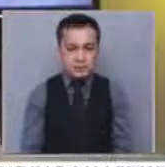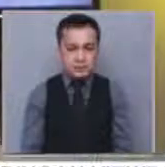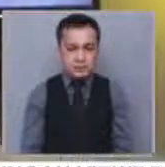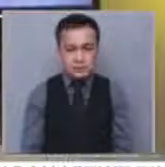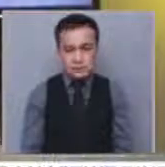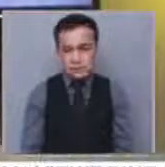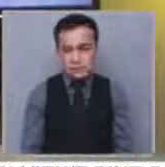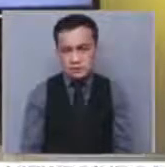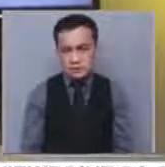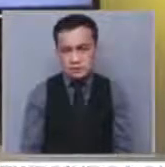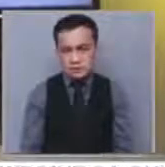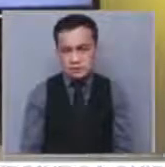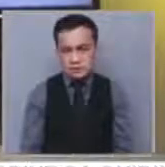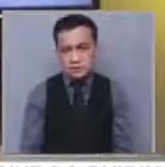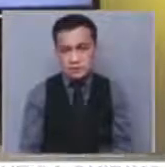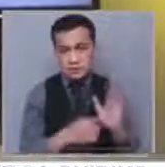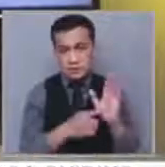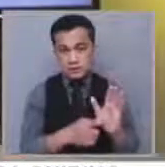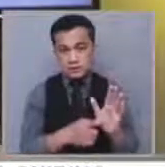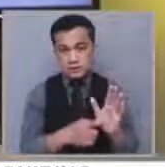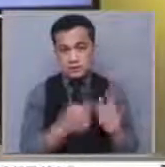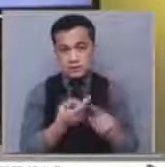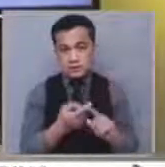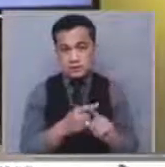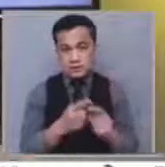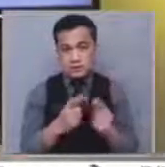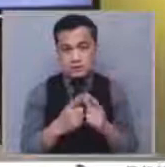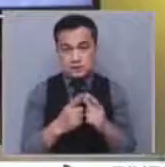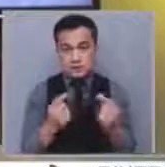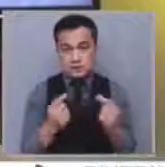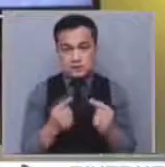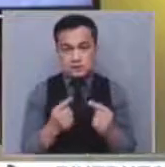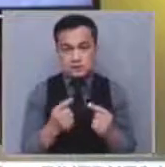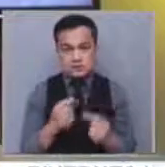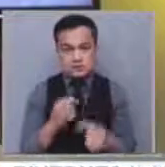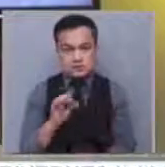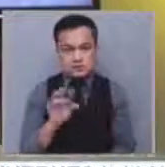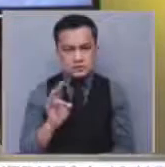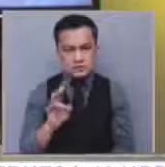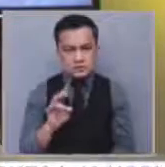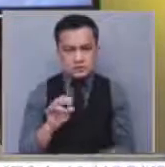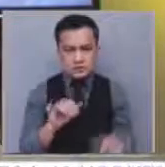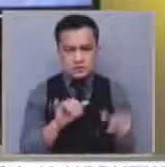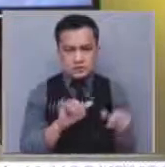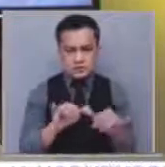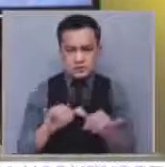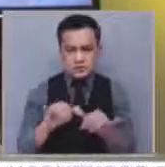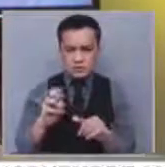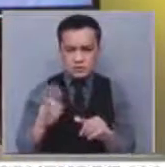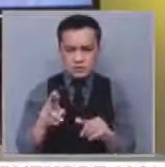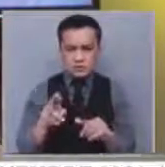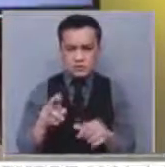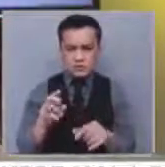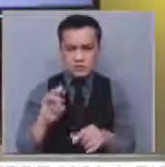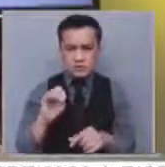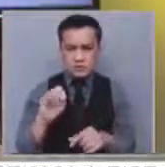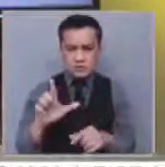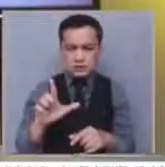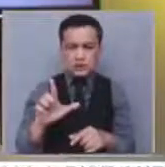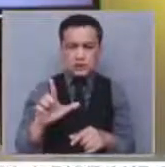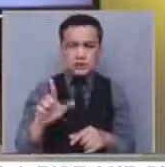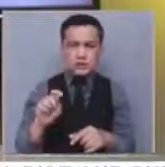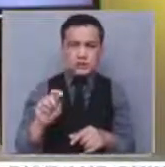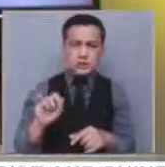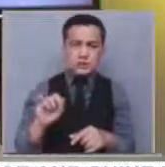Pinasilip mula sa bansang Japan ang pangalawang 97-meter multi-role response vessel ng Philippine Coast Guard